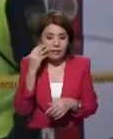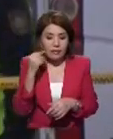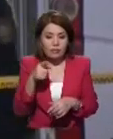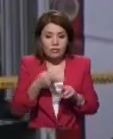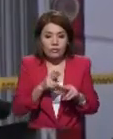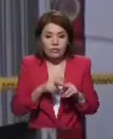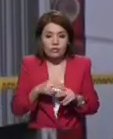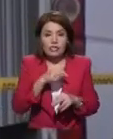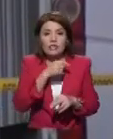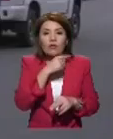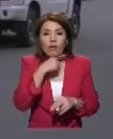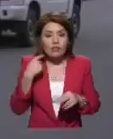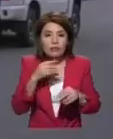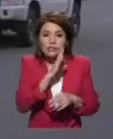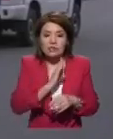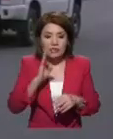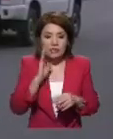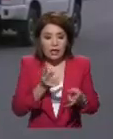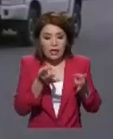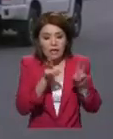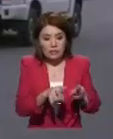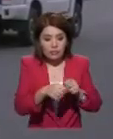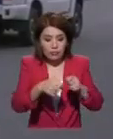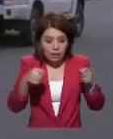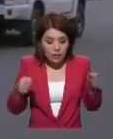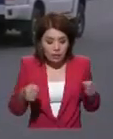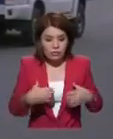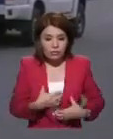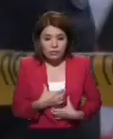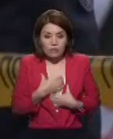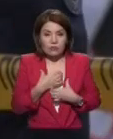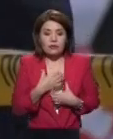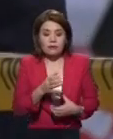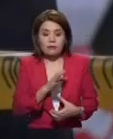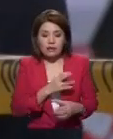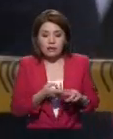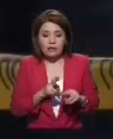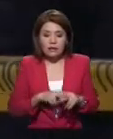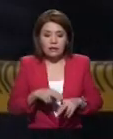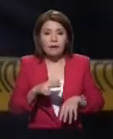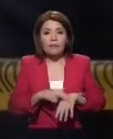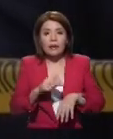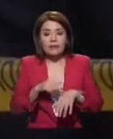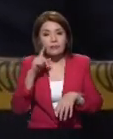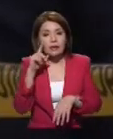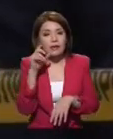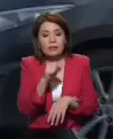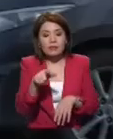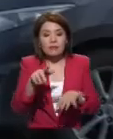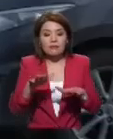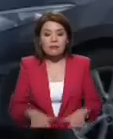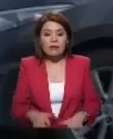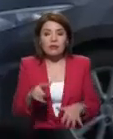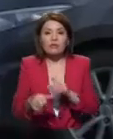голову женщины и оставил ее там. Заглянувшую в пакет продавщицу шокировало увиденное, а тело несчастной полицейские обнаружили в одном из парков. Убитой